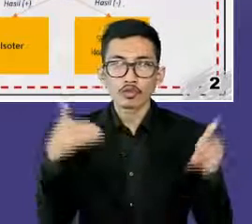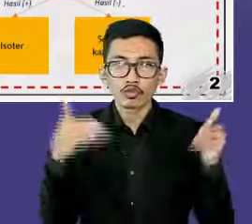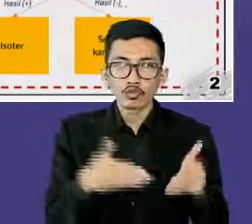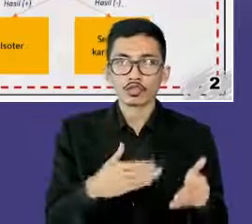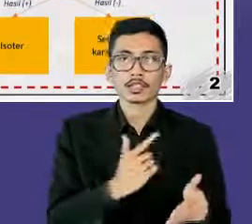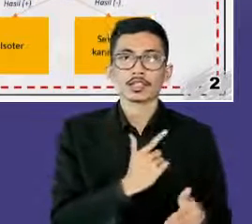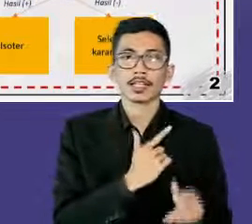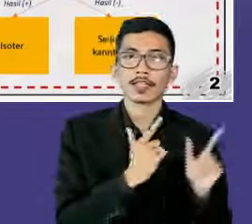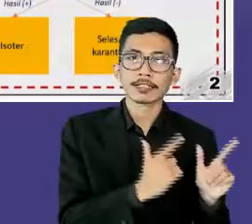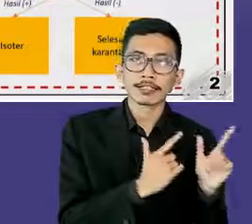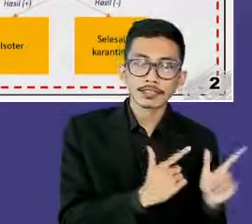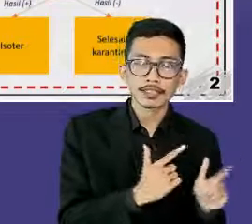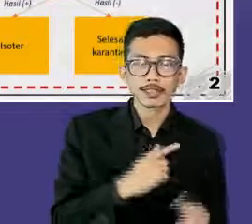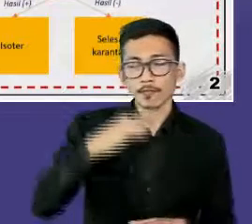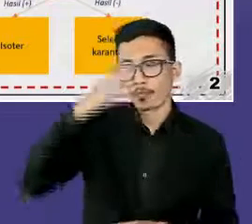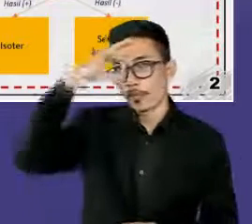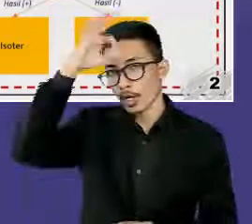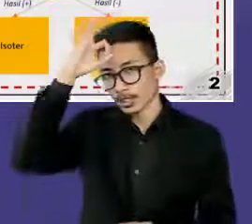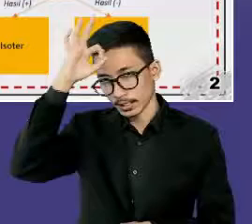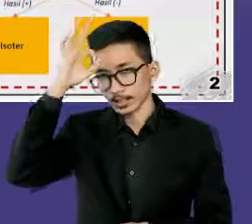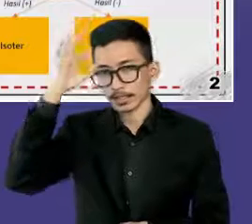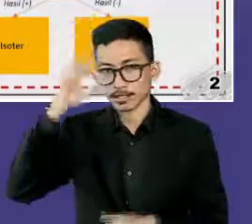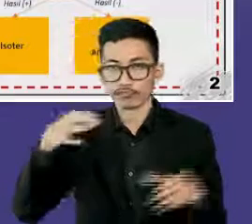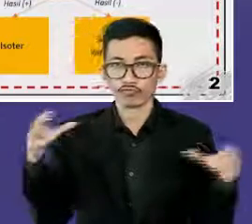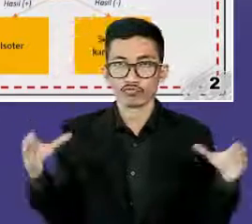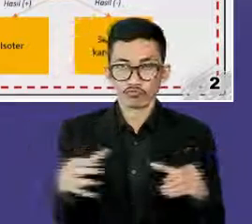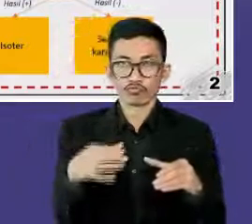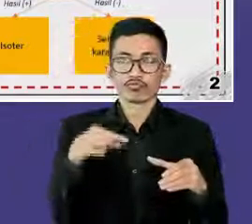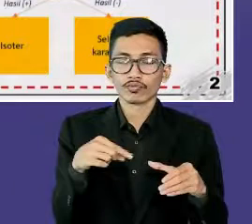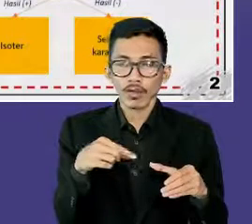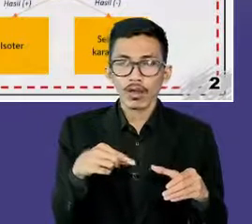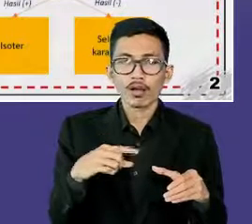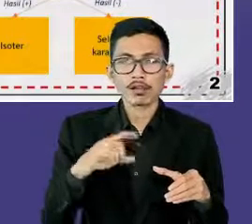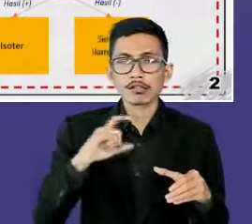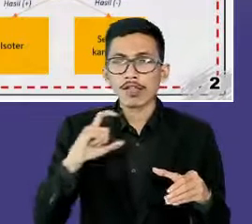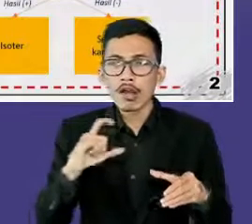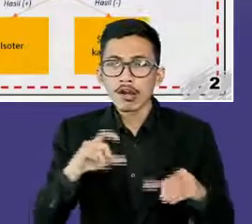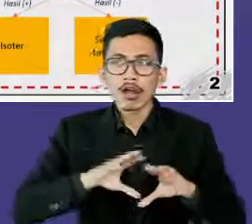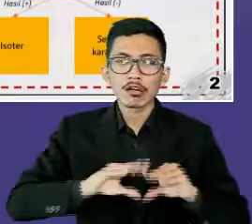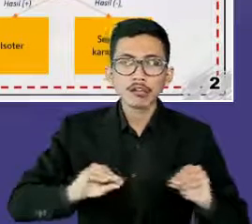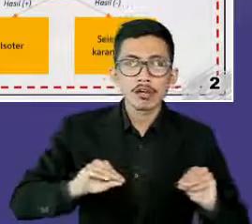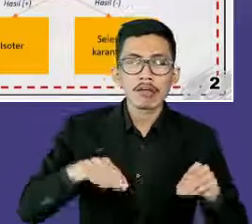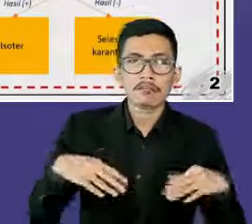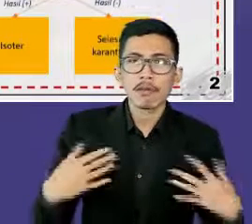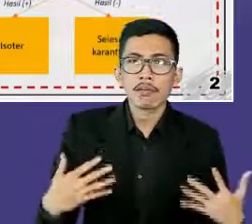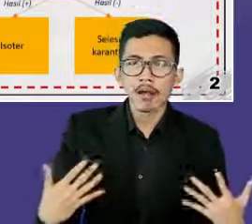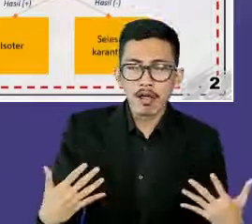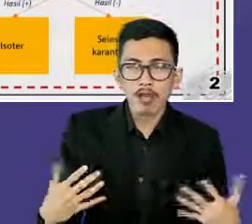TNI Polri untuk bisa mengetahui cara kerja dari